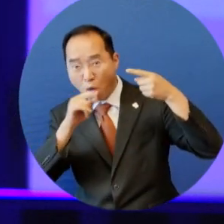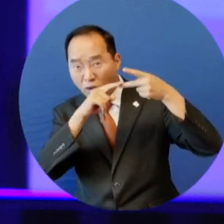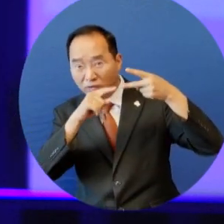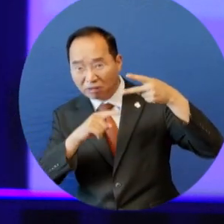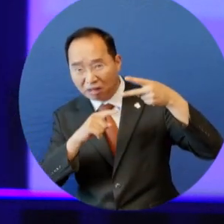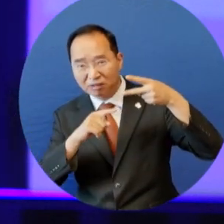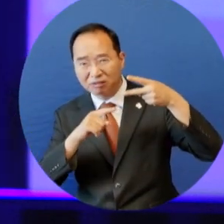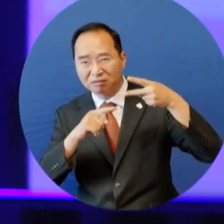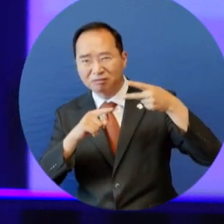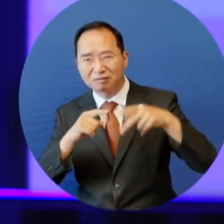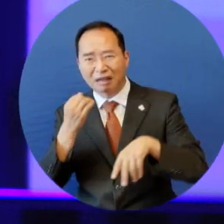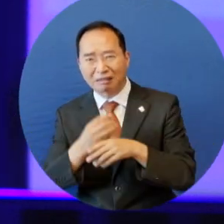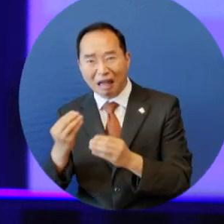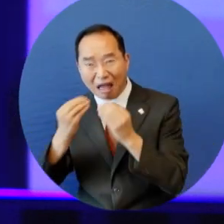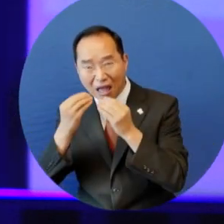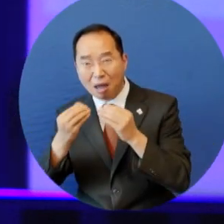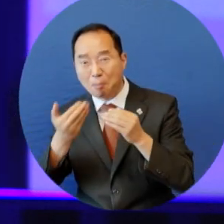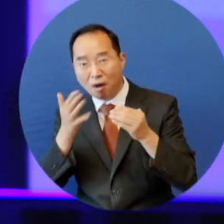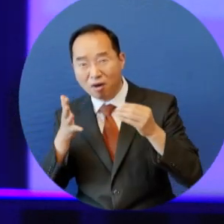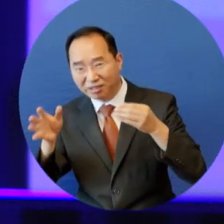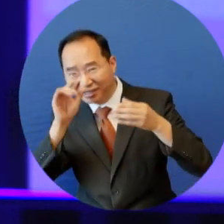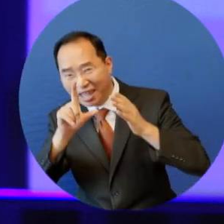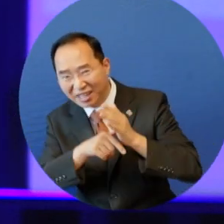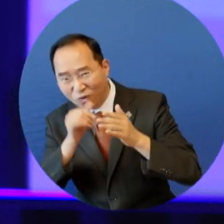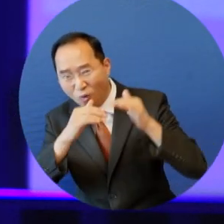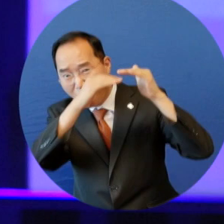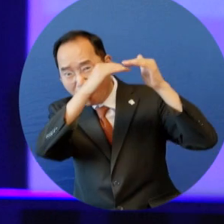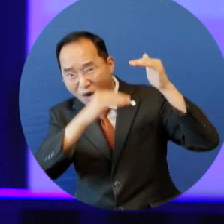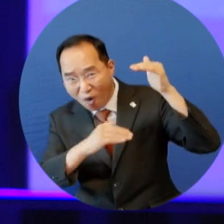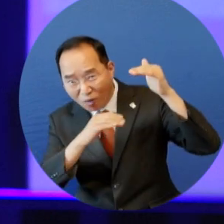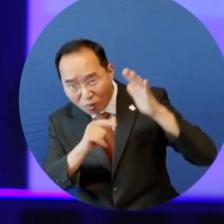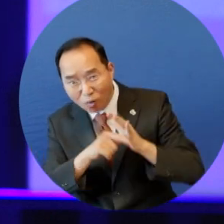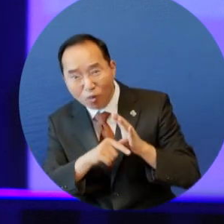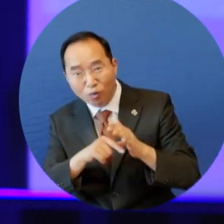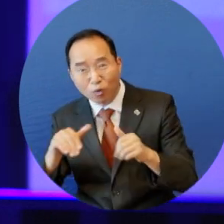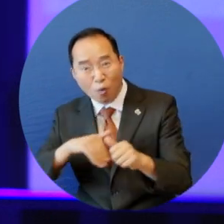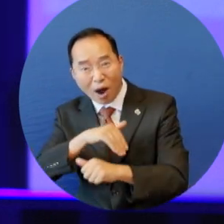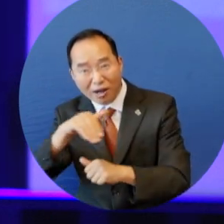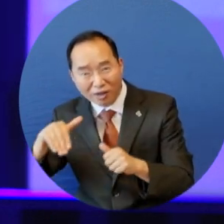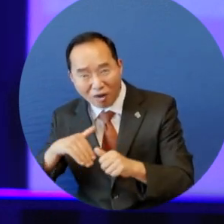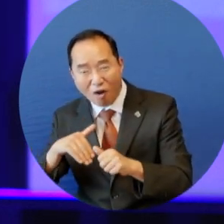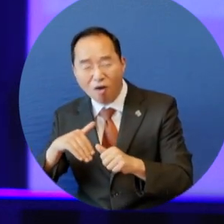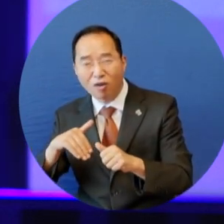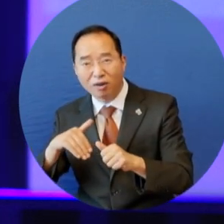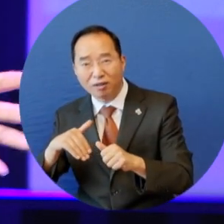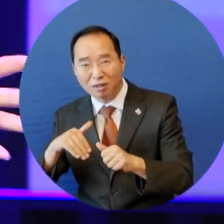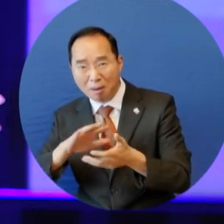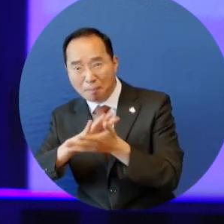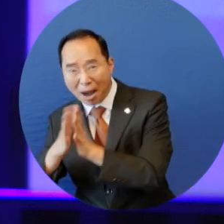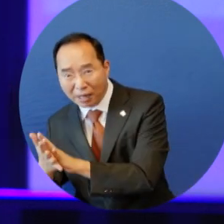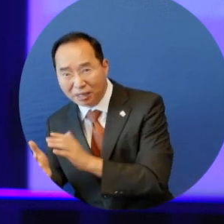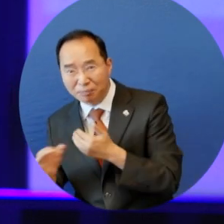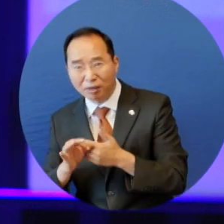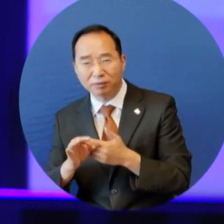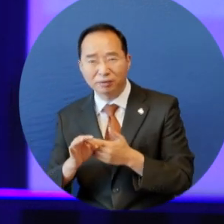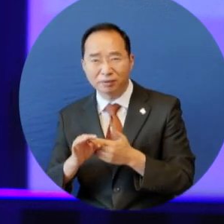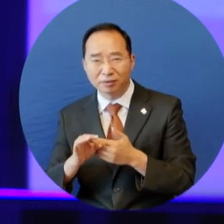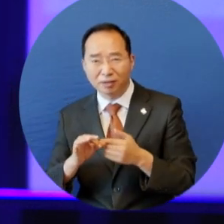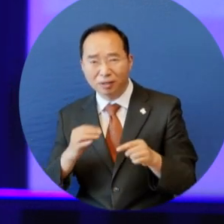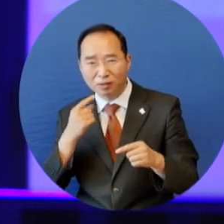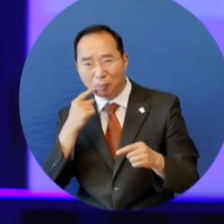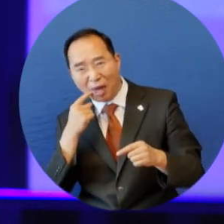먹었던 시기가 있고요. 어떤 시기에는 인스턴트 음식만 먹었던 시기가 있습니다. 또 주변 환경이나 주변 인연이